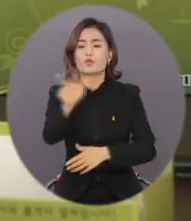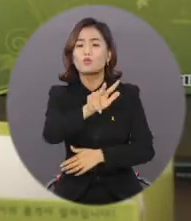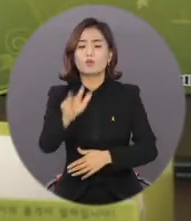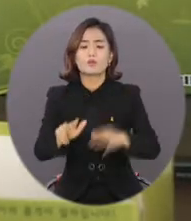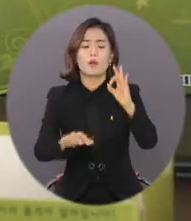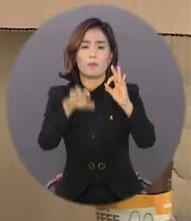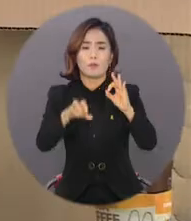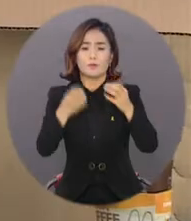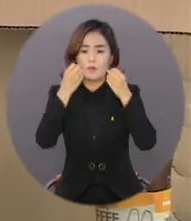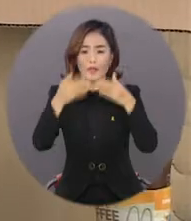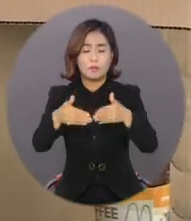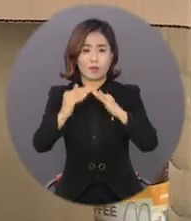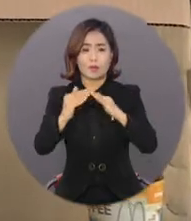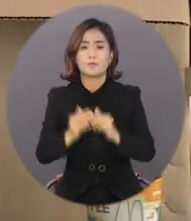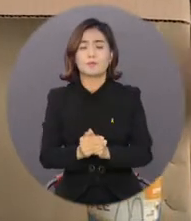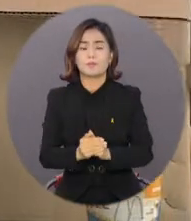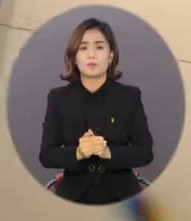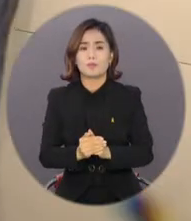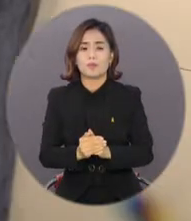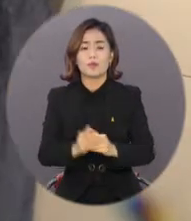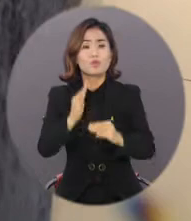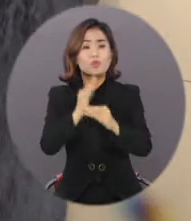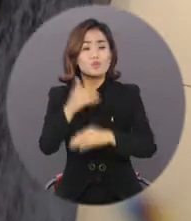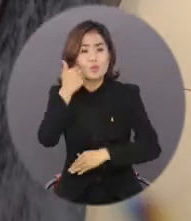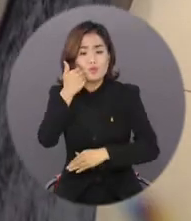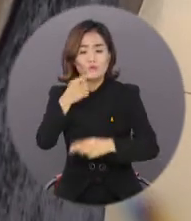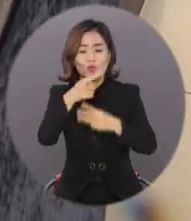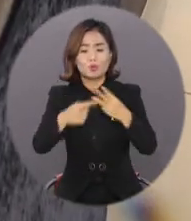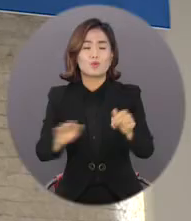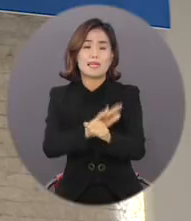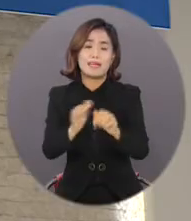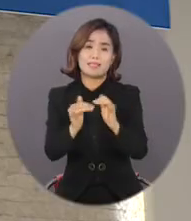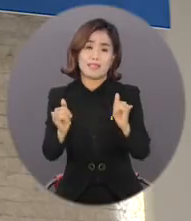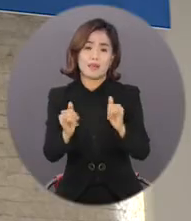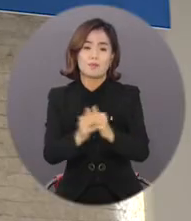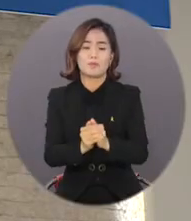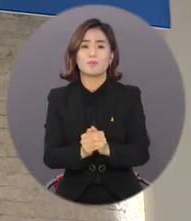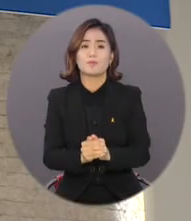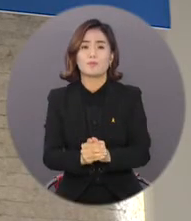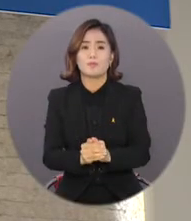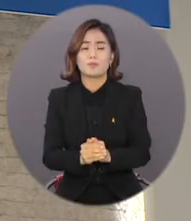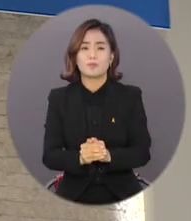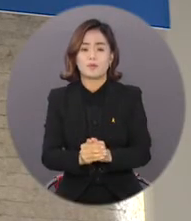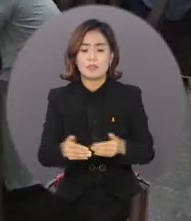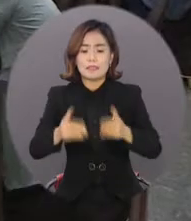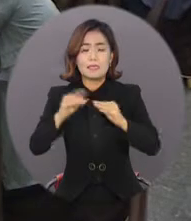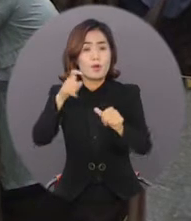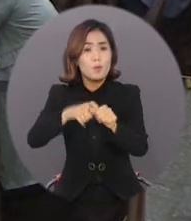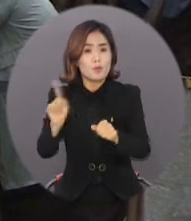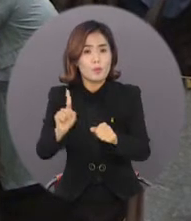전국에서 10번째 창당대회입니다. 창당의 주축은 윤석열을 사랑하는 모임, 약칭 윤사모. 창당의